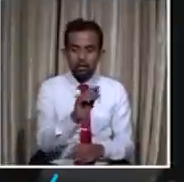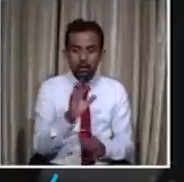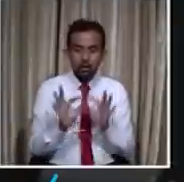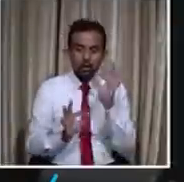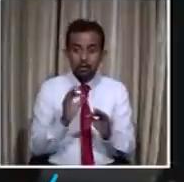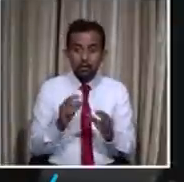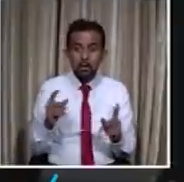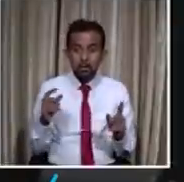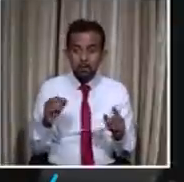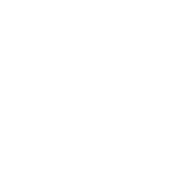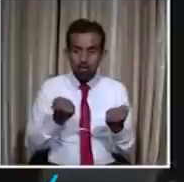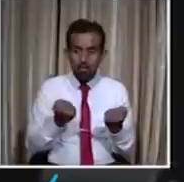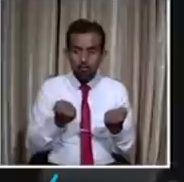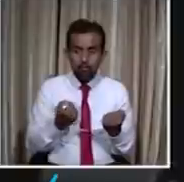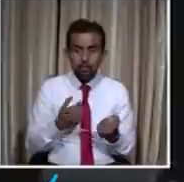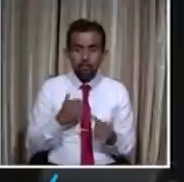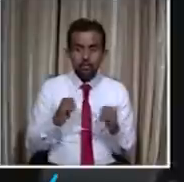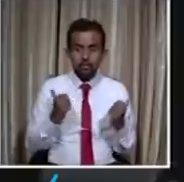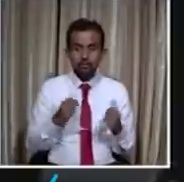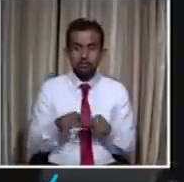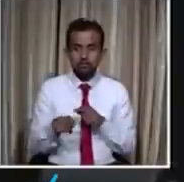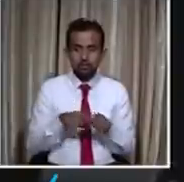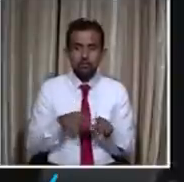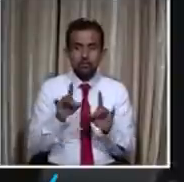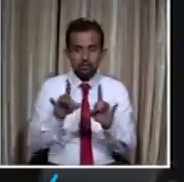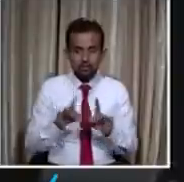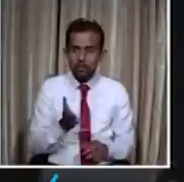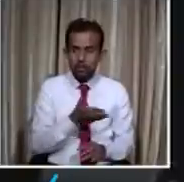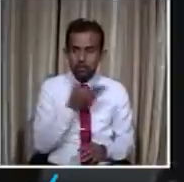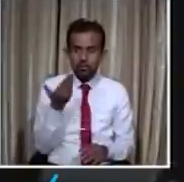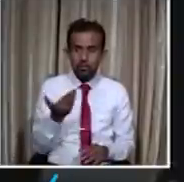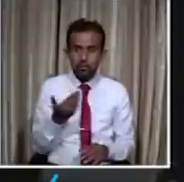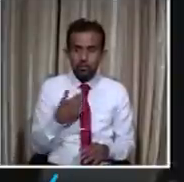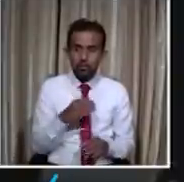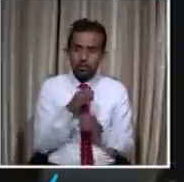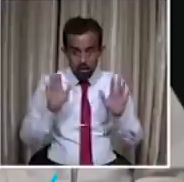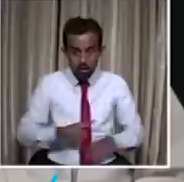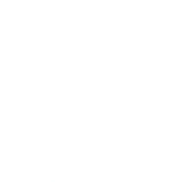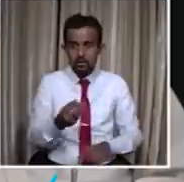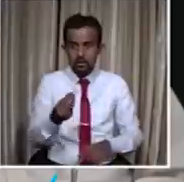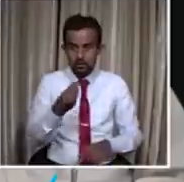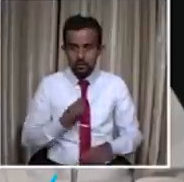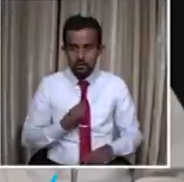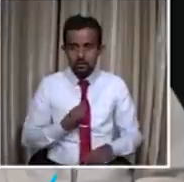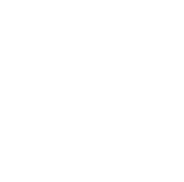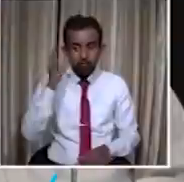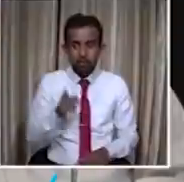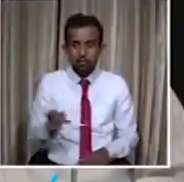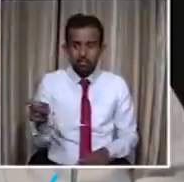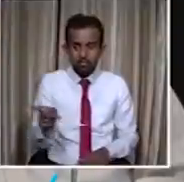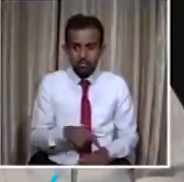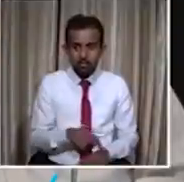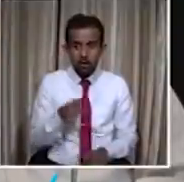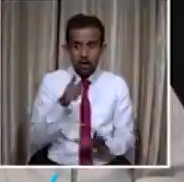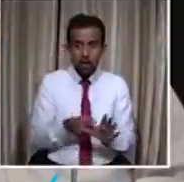මම බෙස්සෙහෙක. හෙට දවසෙත් මම විතර රටාව මට ඒ ආකාරයෙන් ගෙනියන්න පුළුවන් කියන එක මම නිහතමානීව ප්‍රකාශ කරනවා. අද ඉතාම වටින දවසක්.